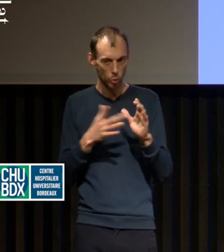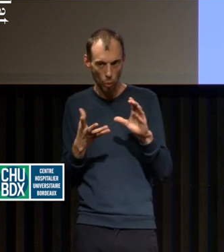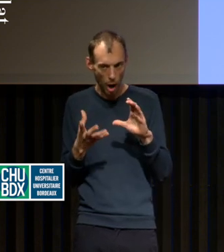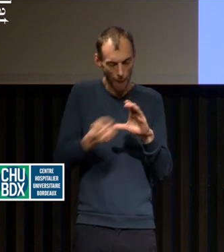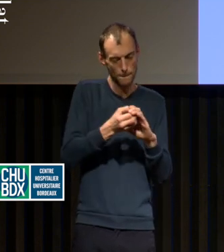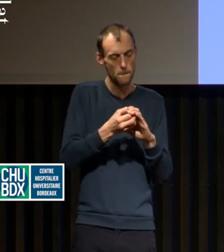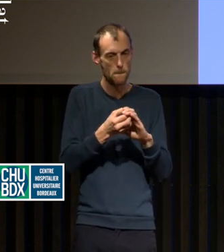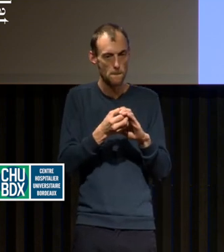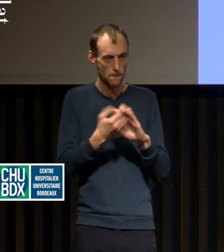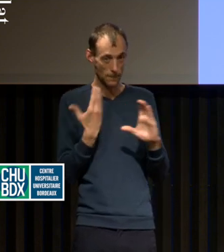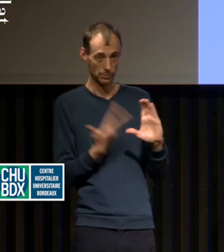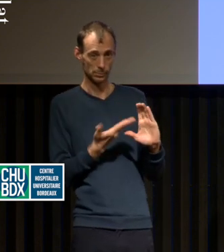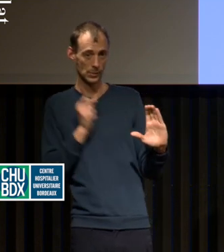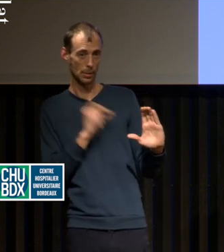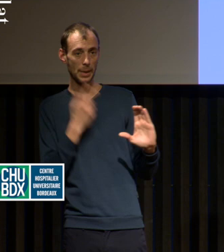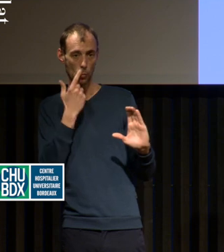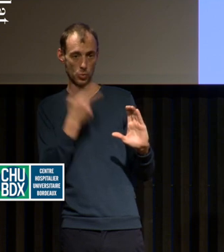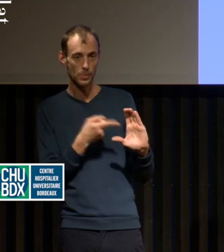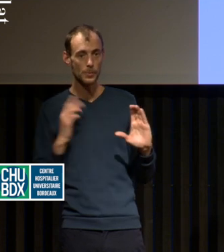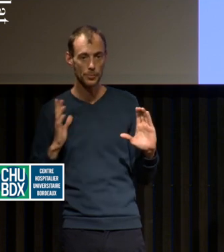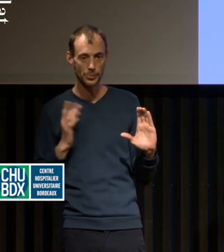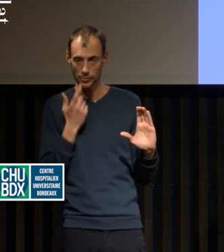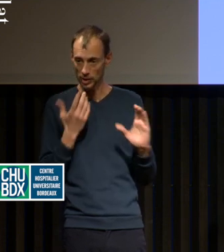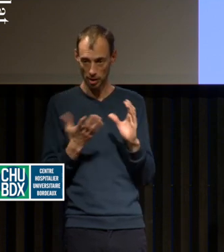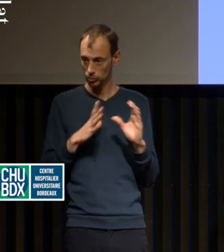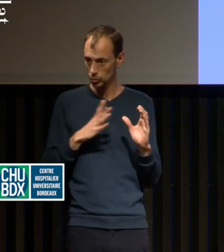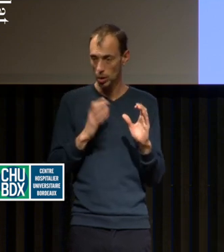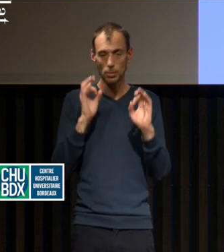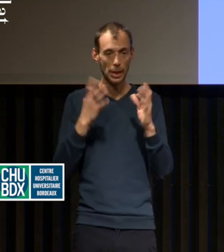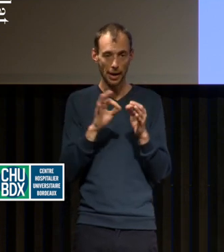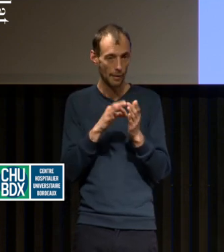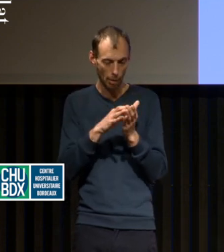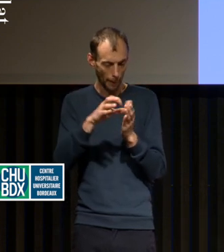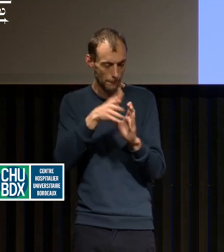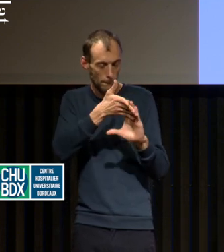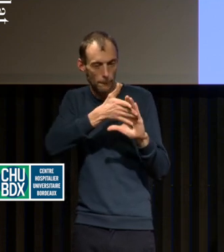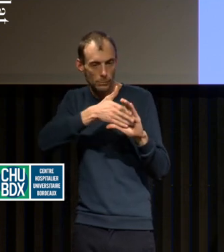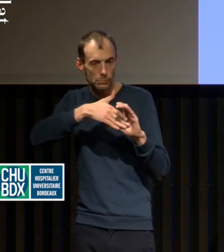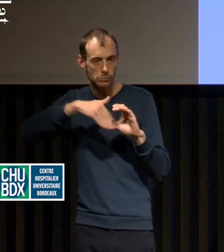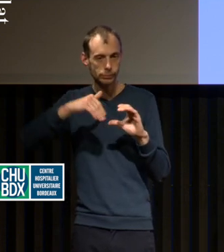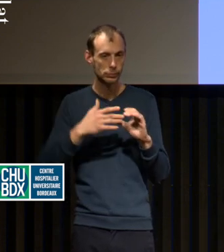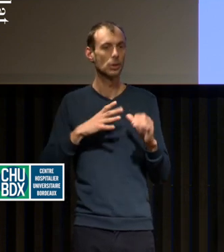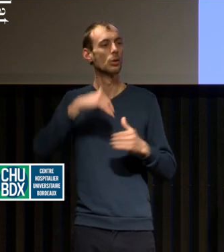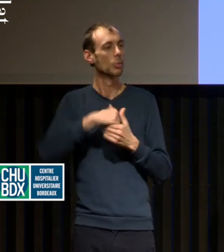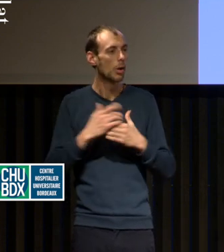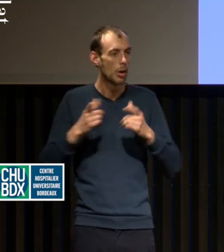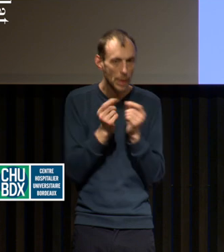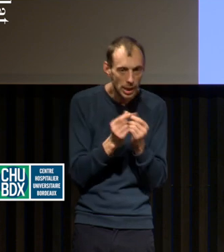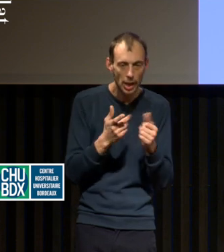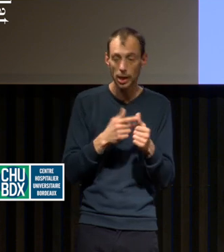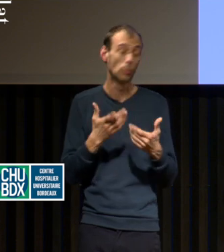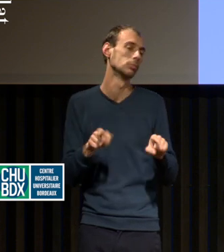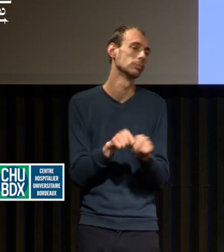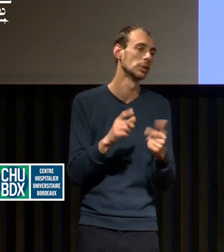sur le tube digestif. Et vous avez en permanence ce film de bactéries qui contient également, je vous l'ai dit tout à l'heure, des champignons qui